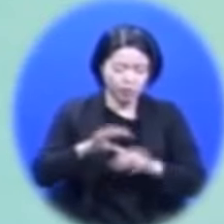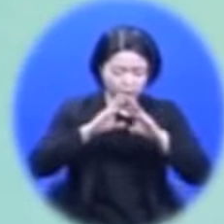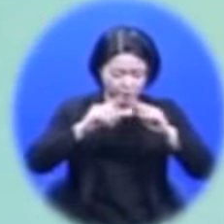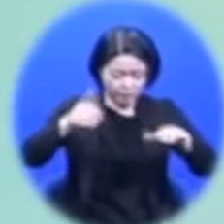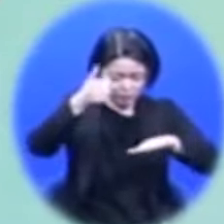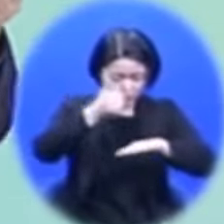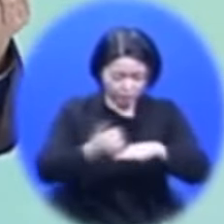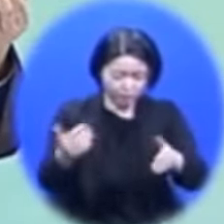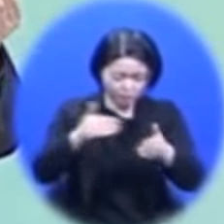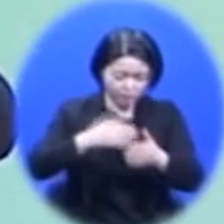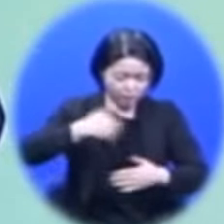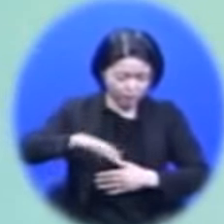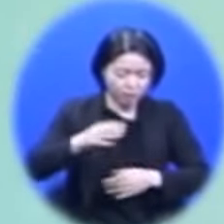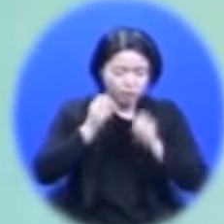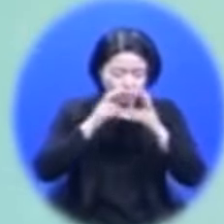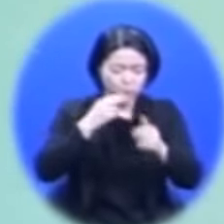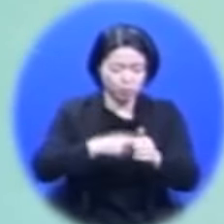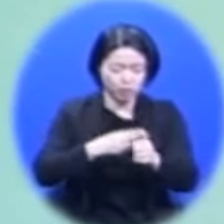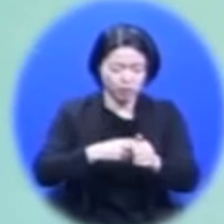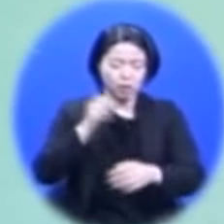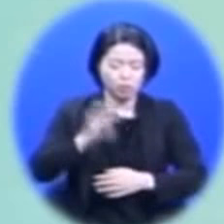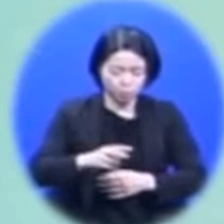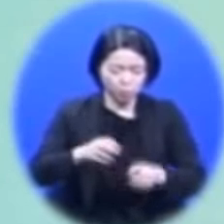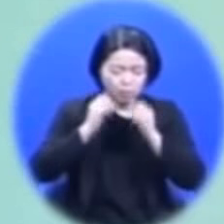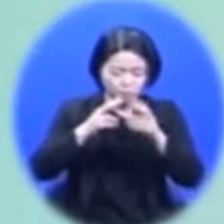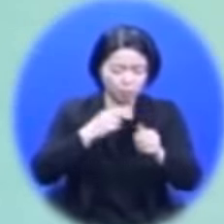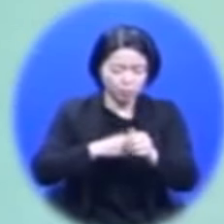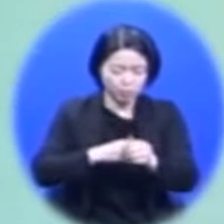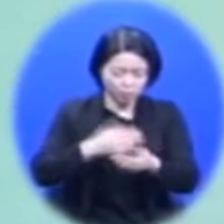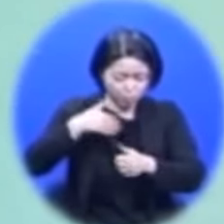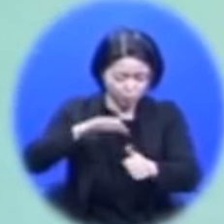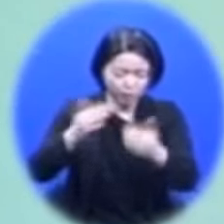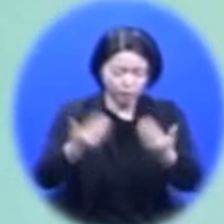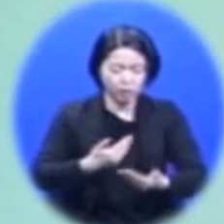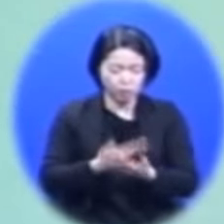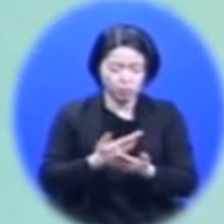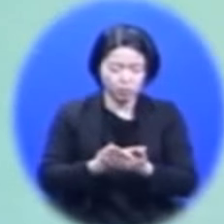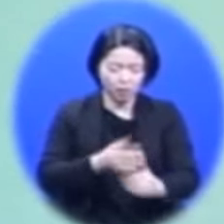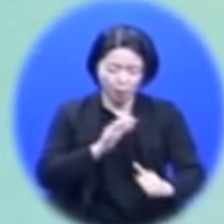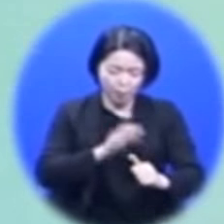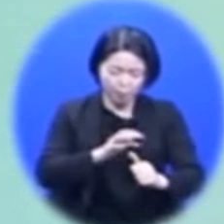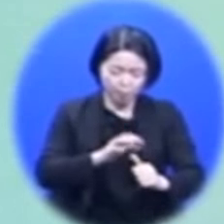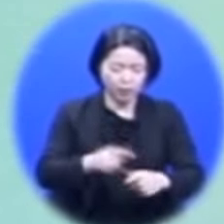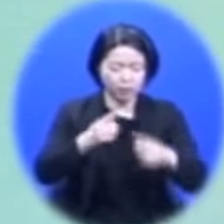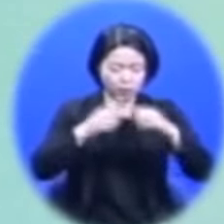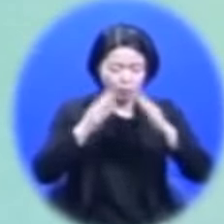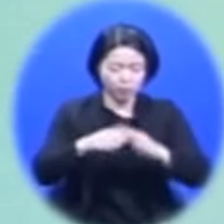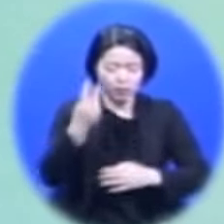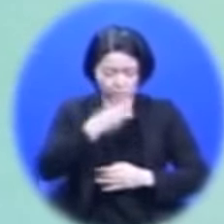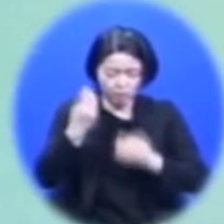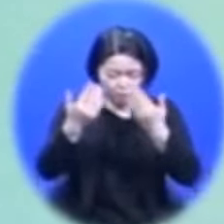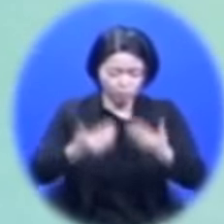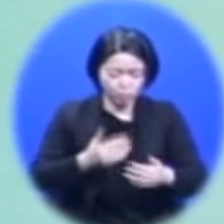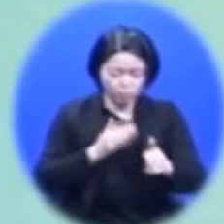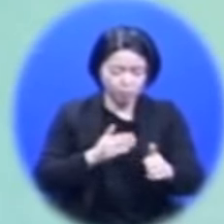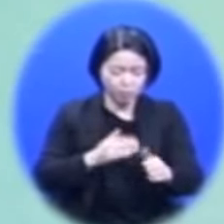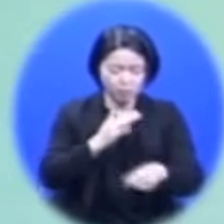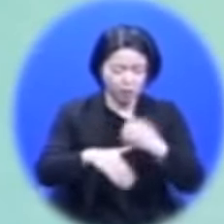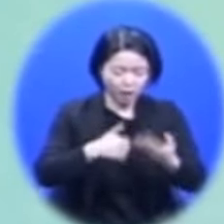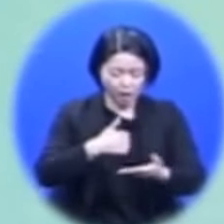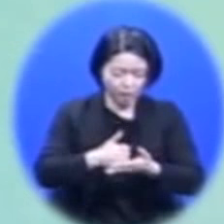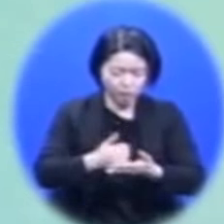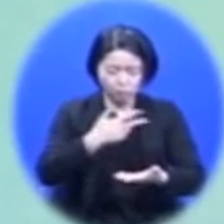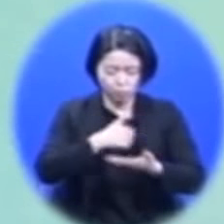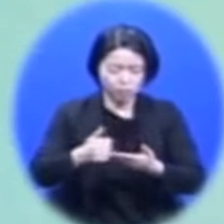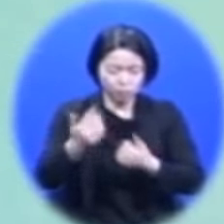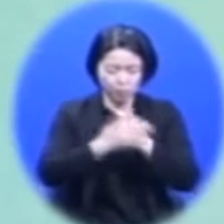나가 있는 선교사님들, 또 선교사님들을 보내게 해주소서. 핍박받는 교회를 지켜주소서. 하나님,